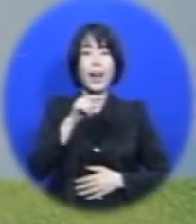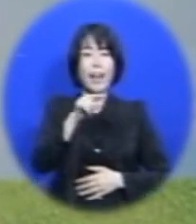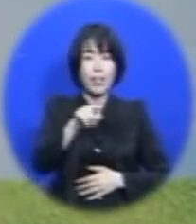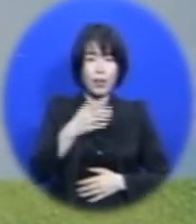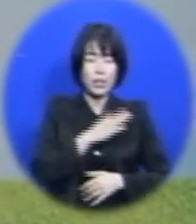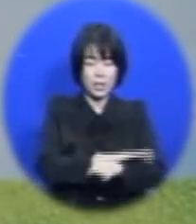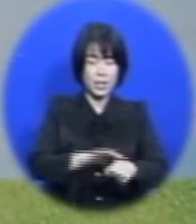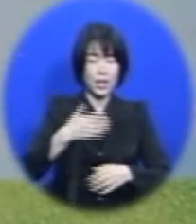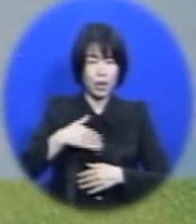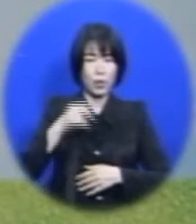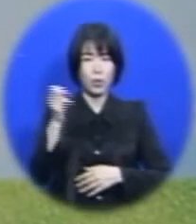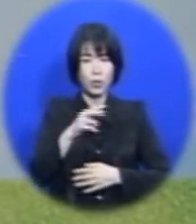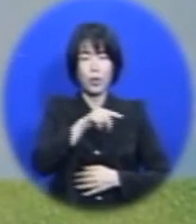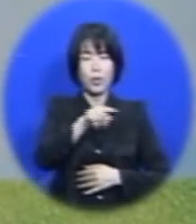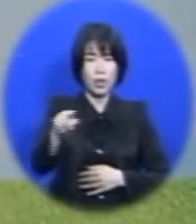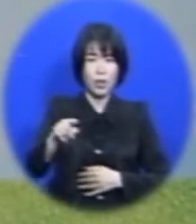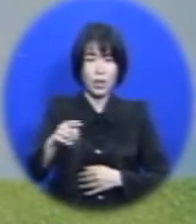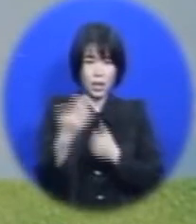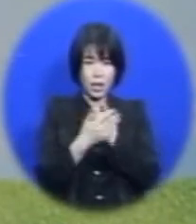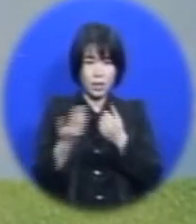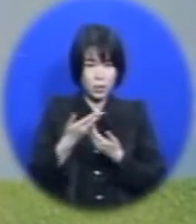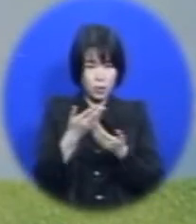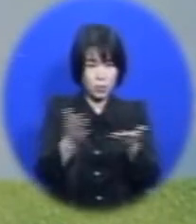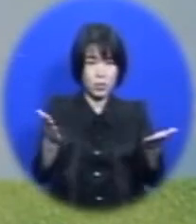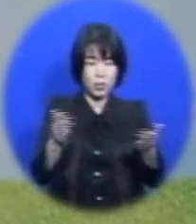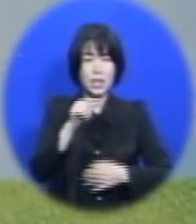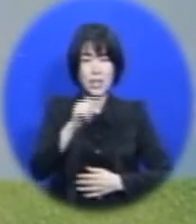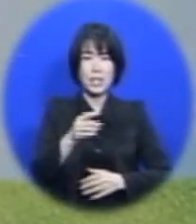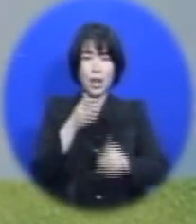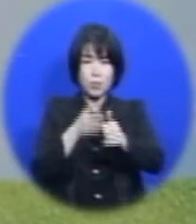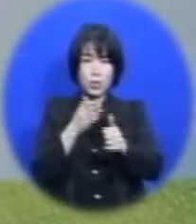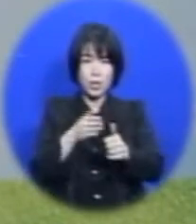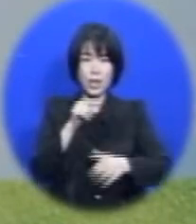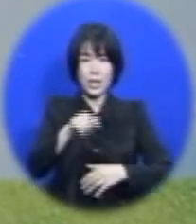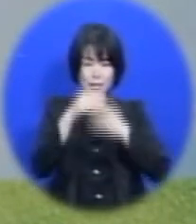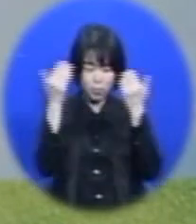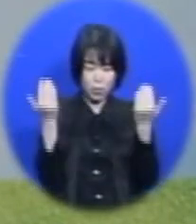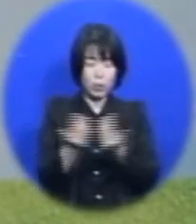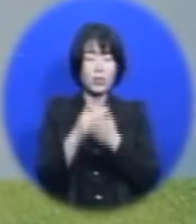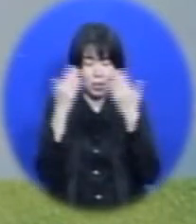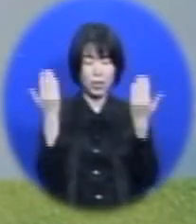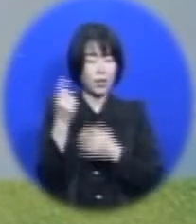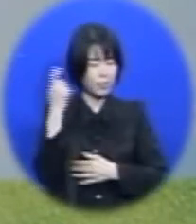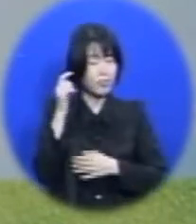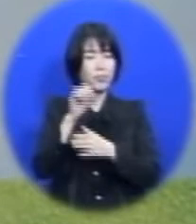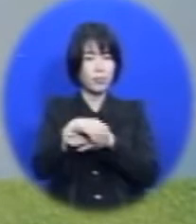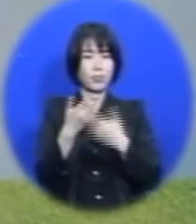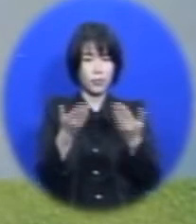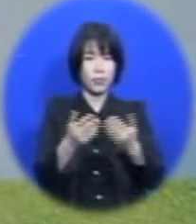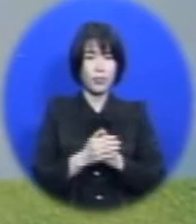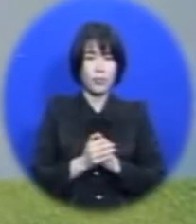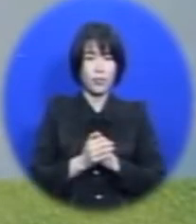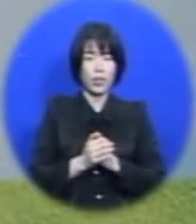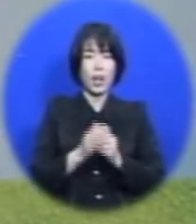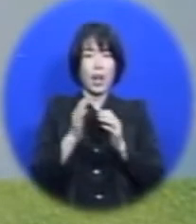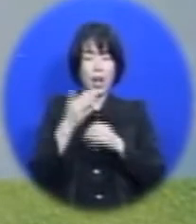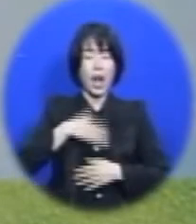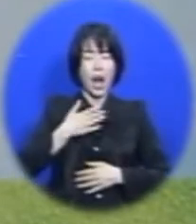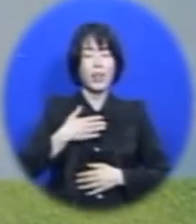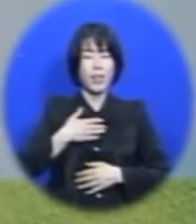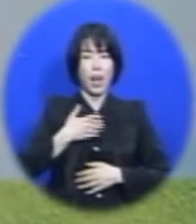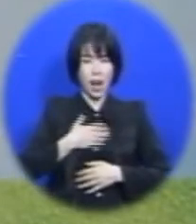또 너에게 은총을 베풀어서 내가 요청한 이 모든 것을 다 들어주마. 하나님께서 모세에게 그래